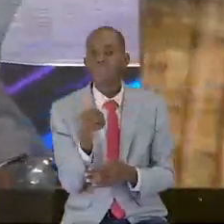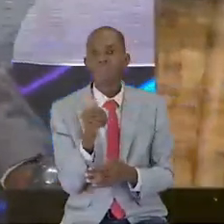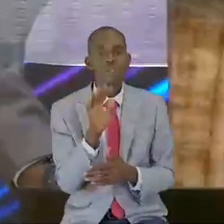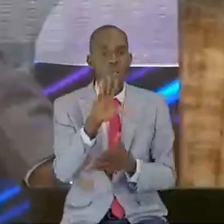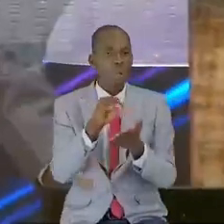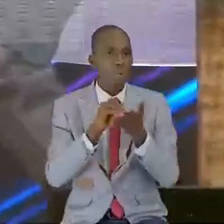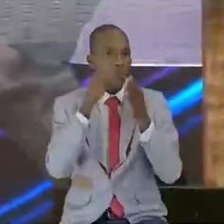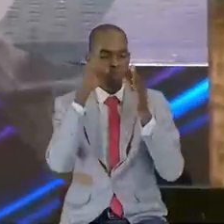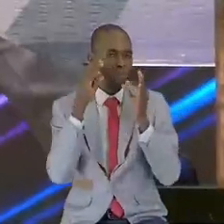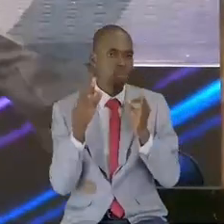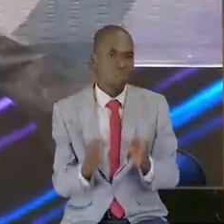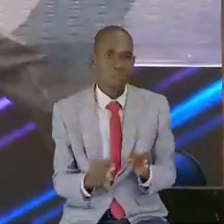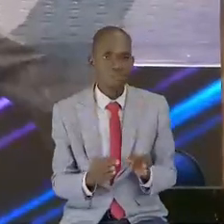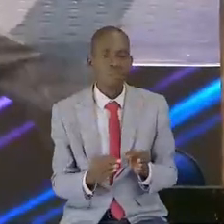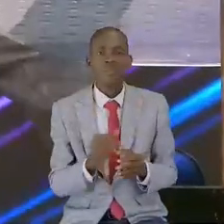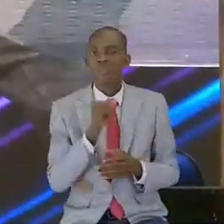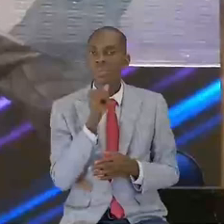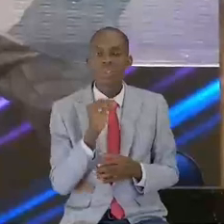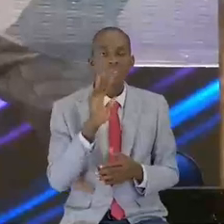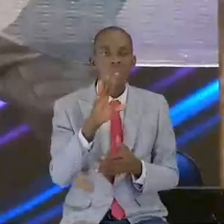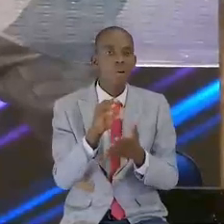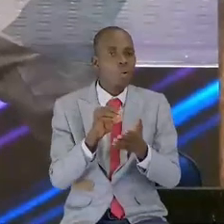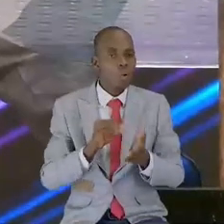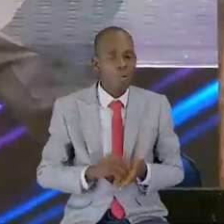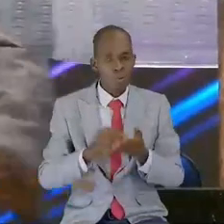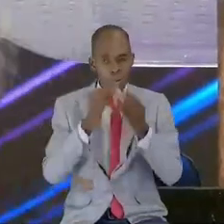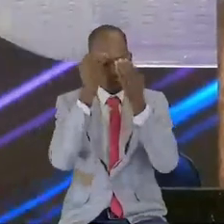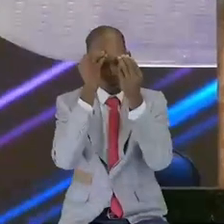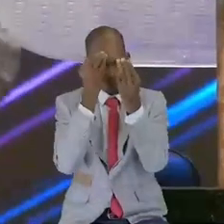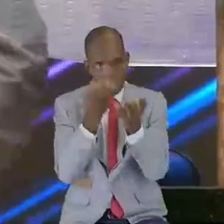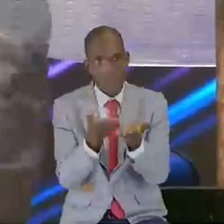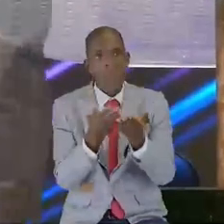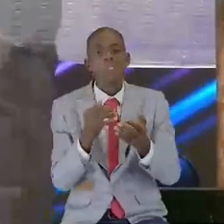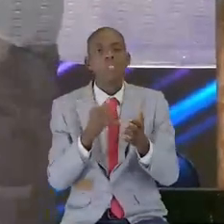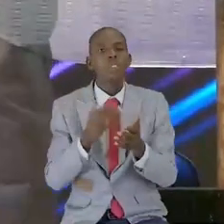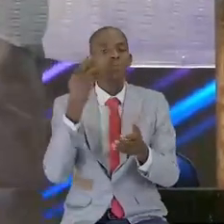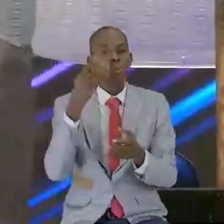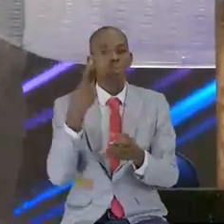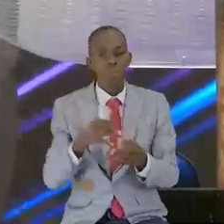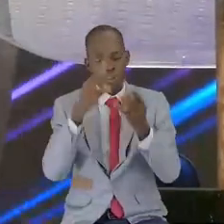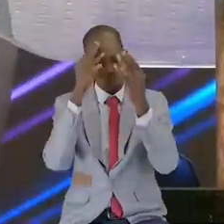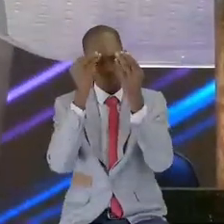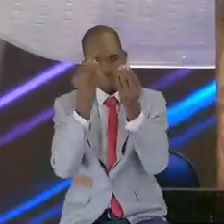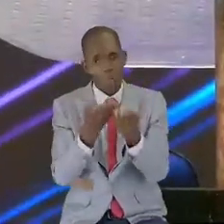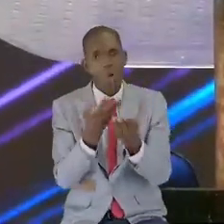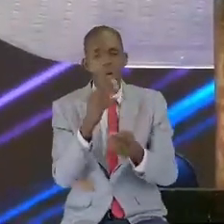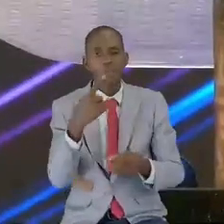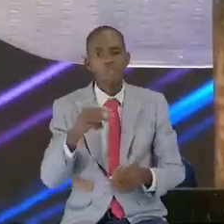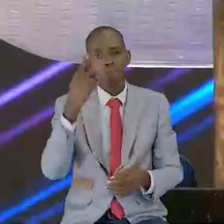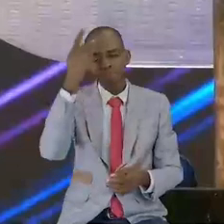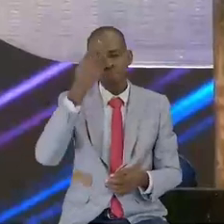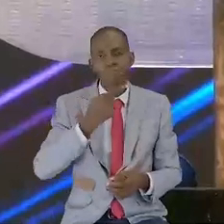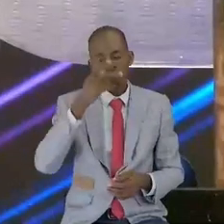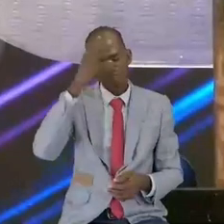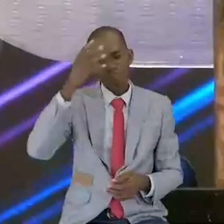leur décision. Ce n'était pas leur obéissance. C'était l'obéissance de leurs parents. Alors, ils